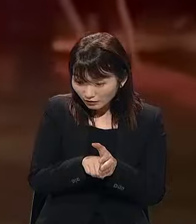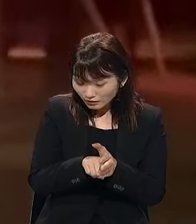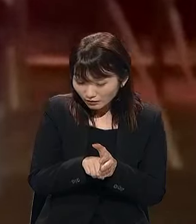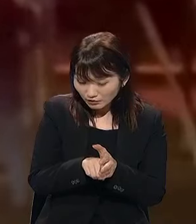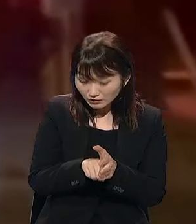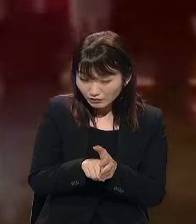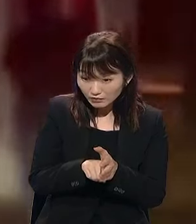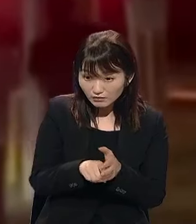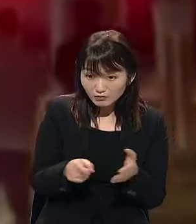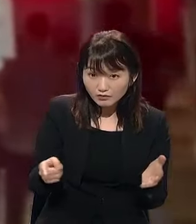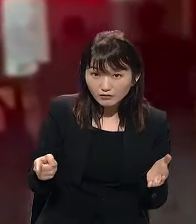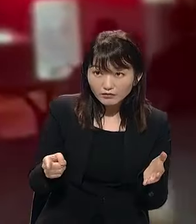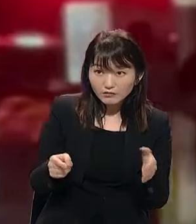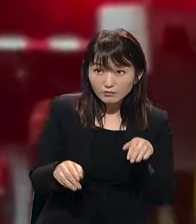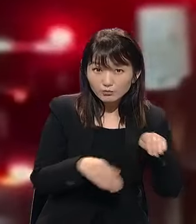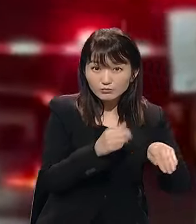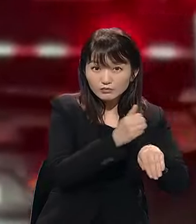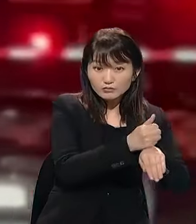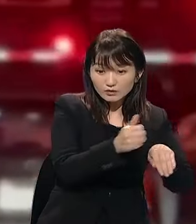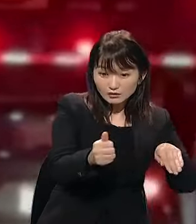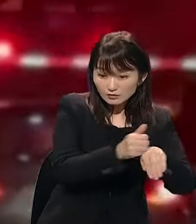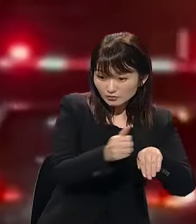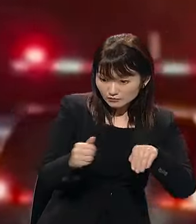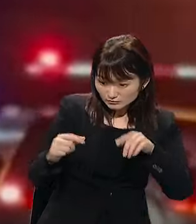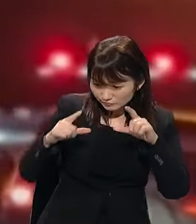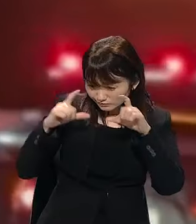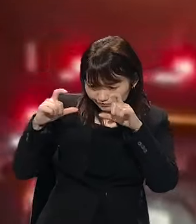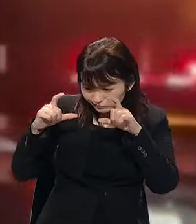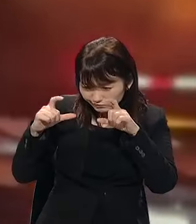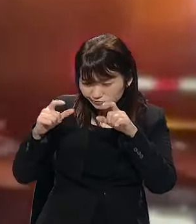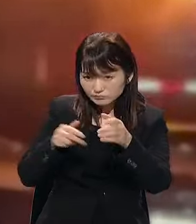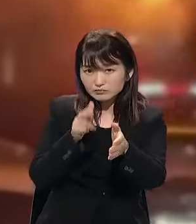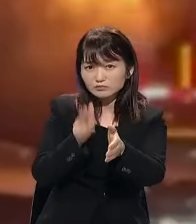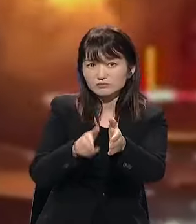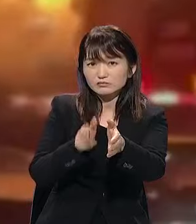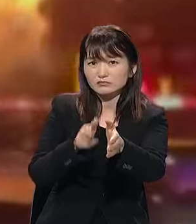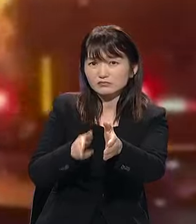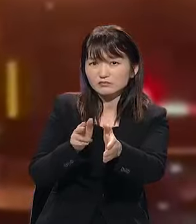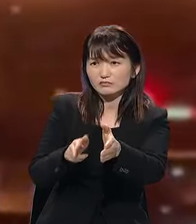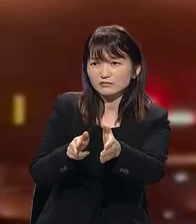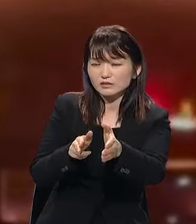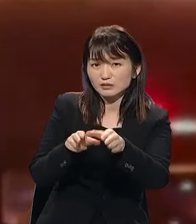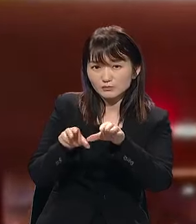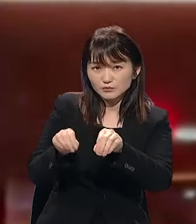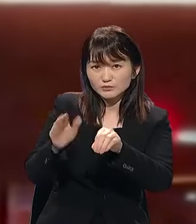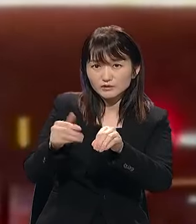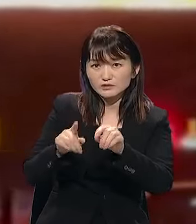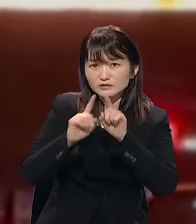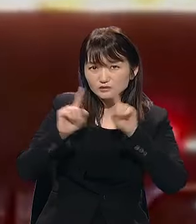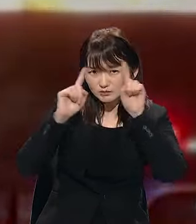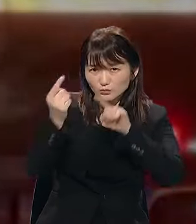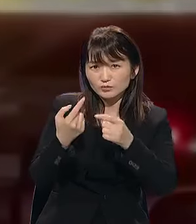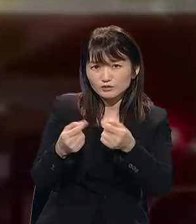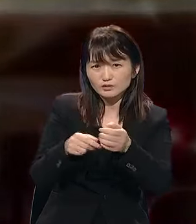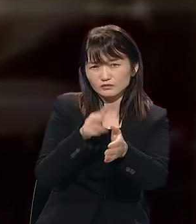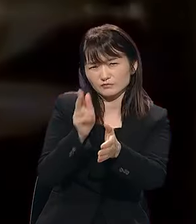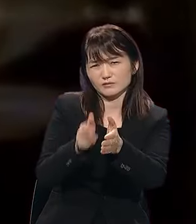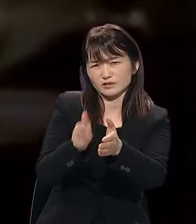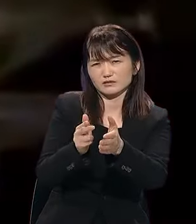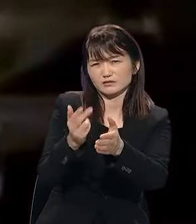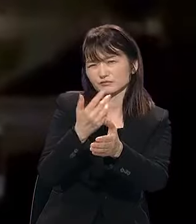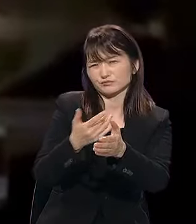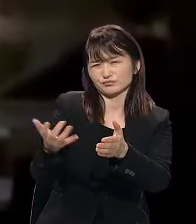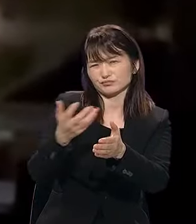사람들도 차에서 내려서 이 장면을 찍고 있습니다. 아니, 멈춰야 되는 거 아니에요? 마치 지옥에서 온 것 같은 이 열차, 밤하늘 높이